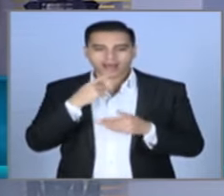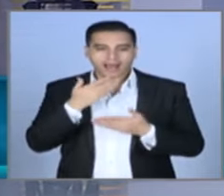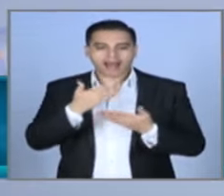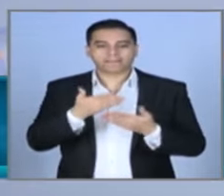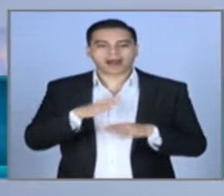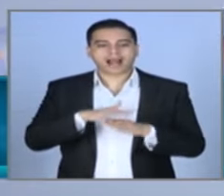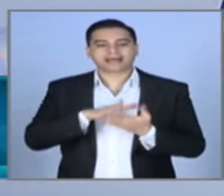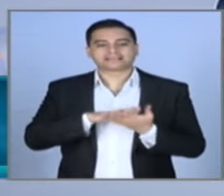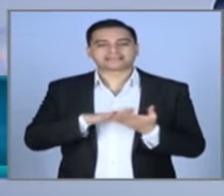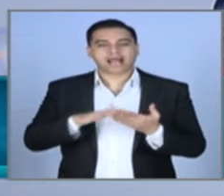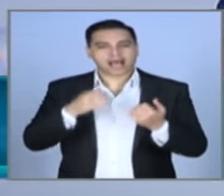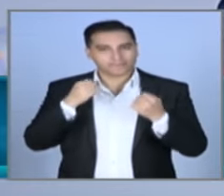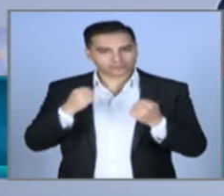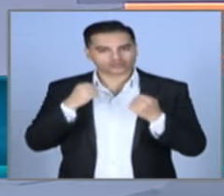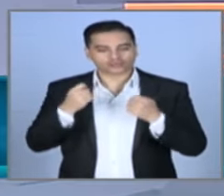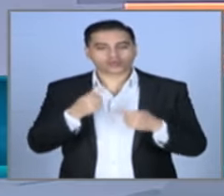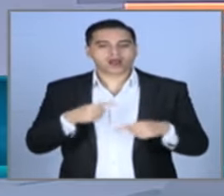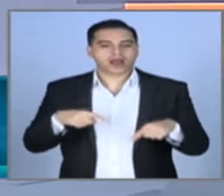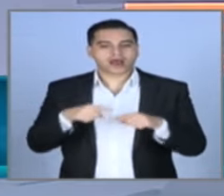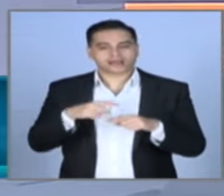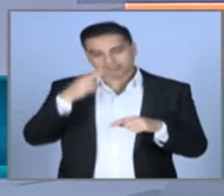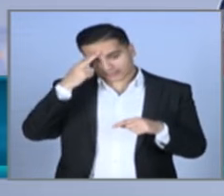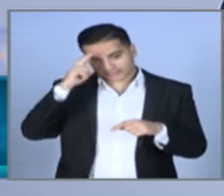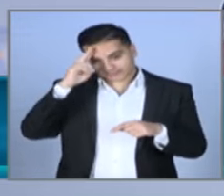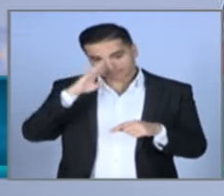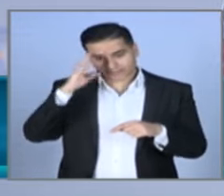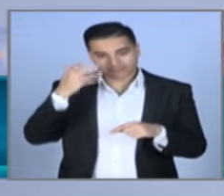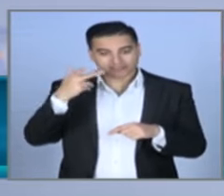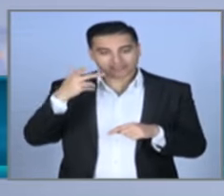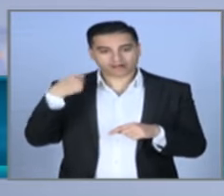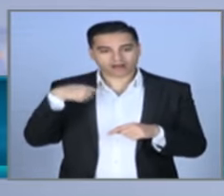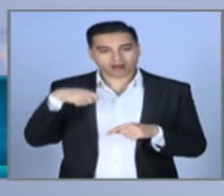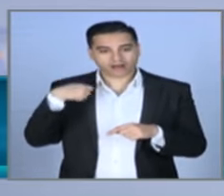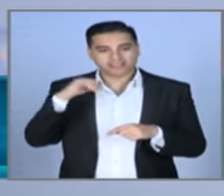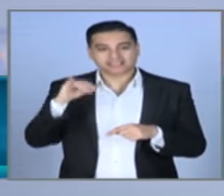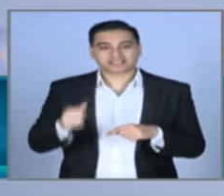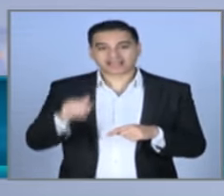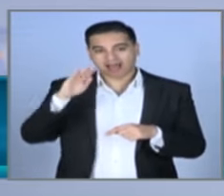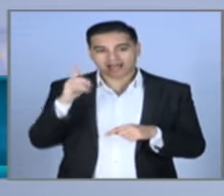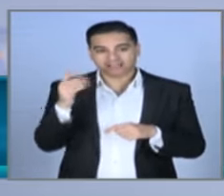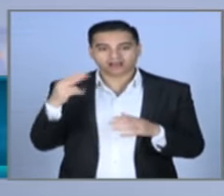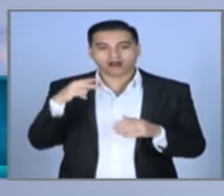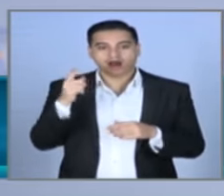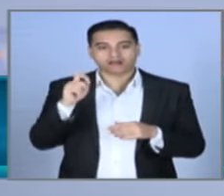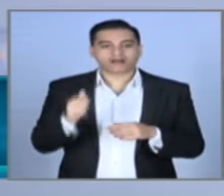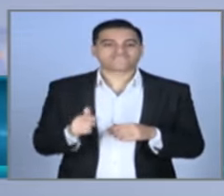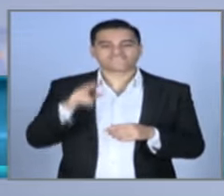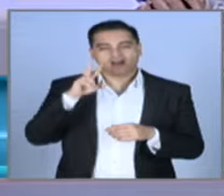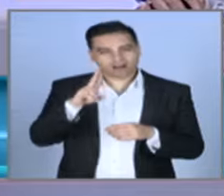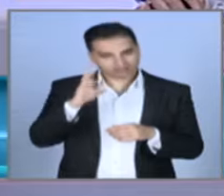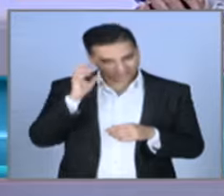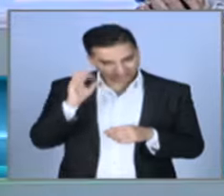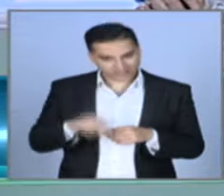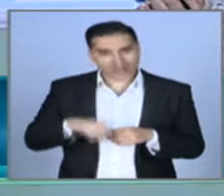كان في جنيف. سيف، إجابتك؟ ياسر عرفات. ياسر عرفات يا سيف، بـ30 نقطة، إجابة